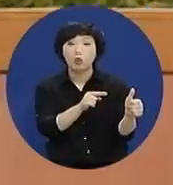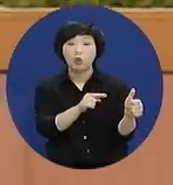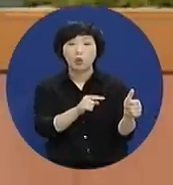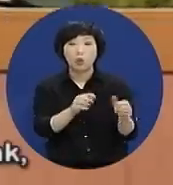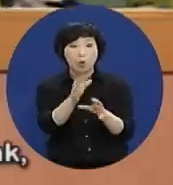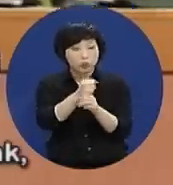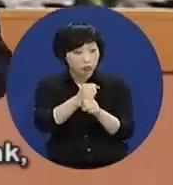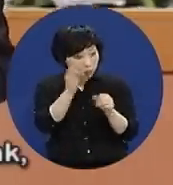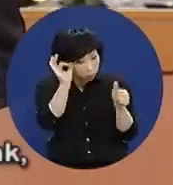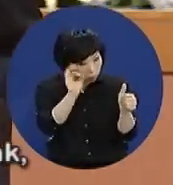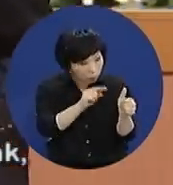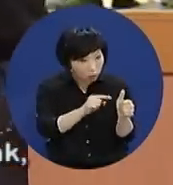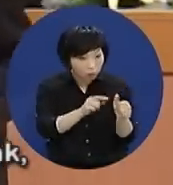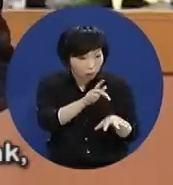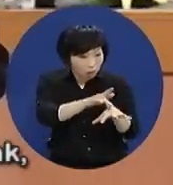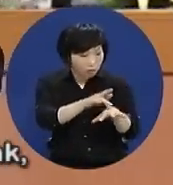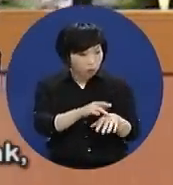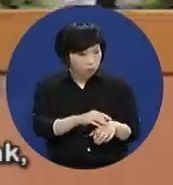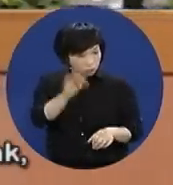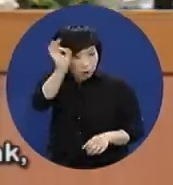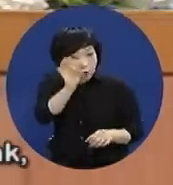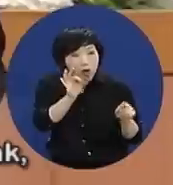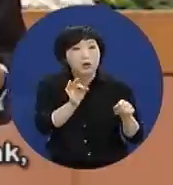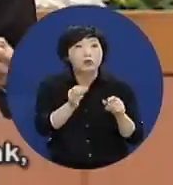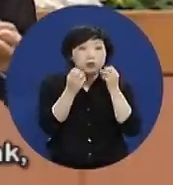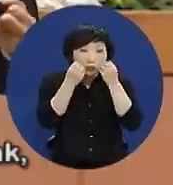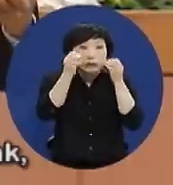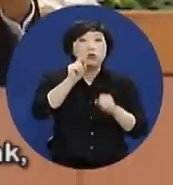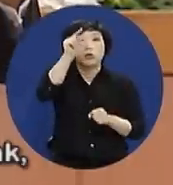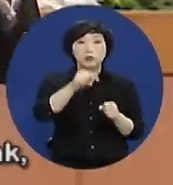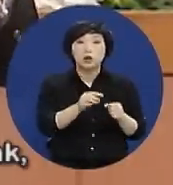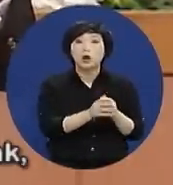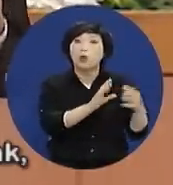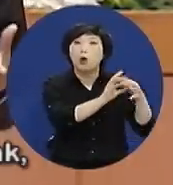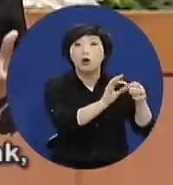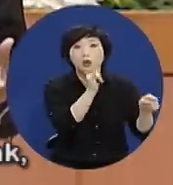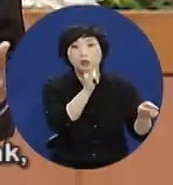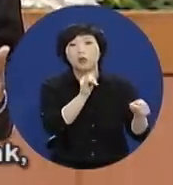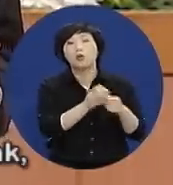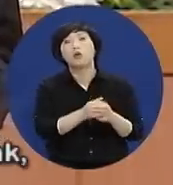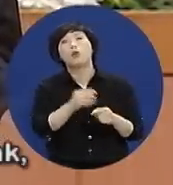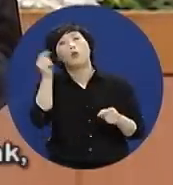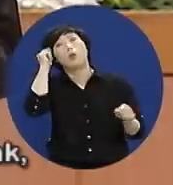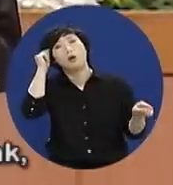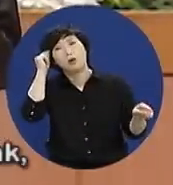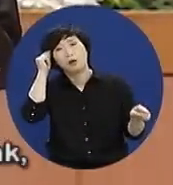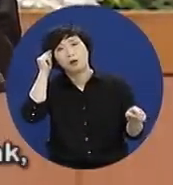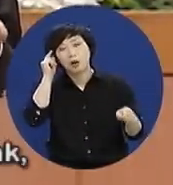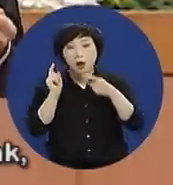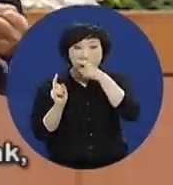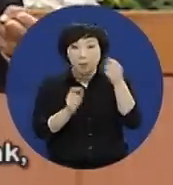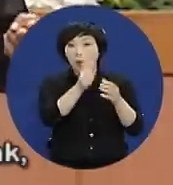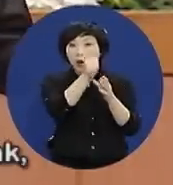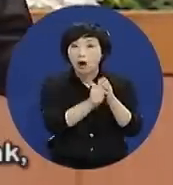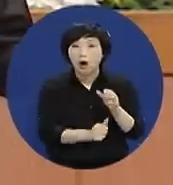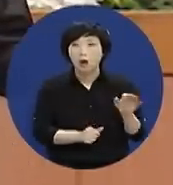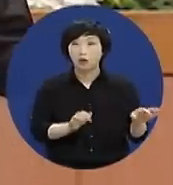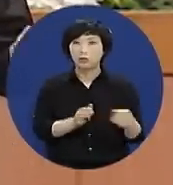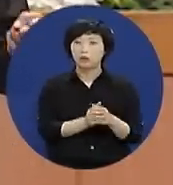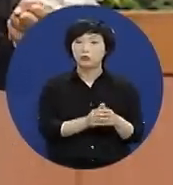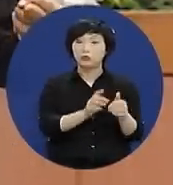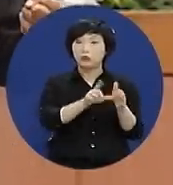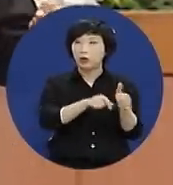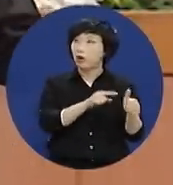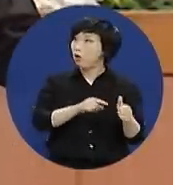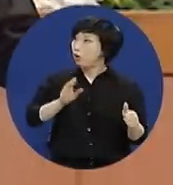シジというところに行っているんですなぜそうなるのでしょうか惑わされるとそうな